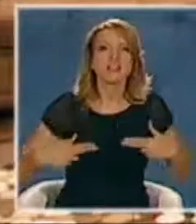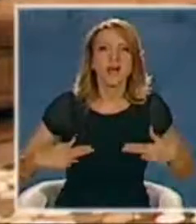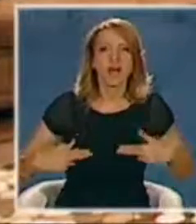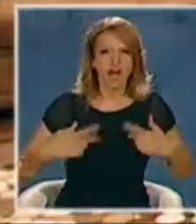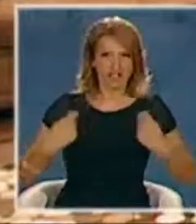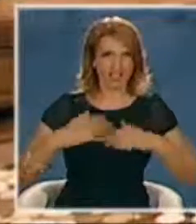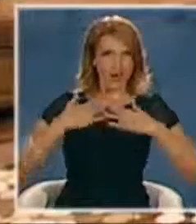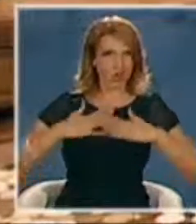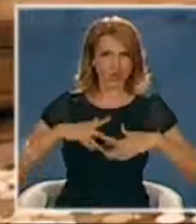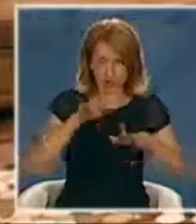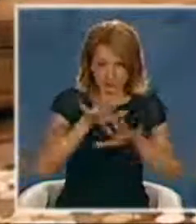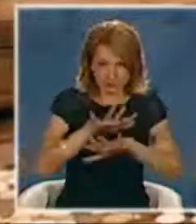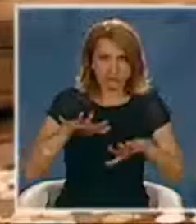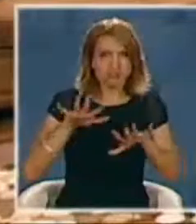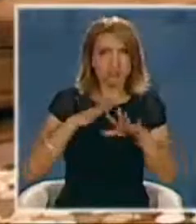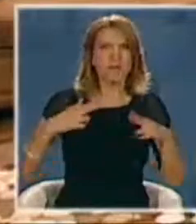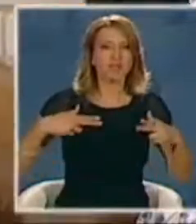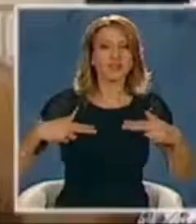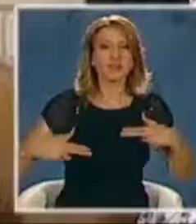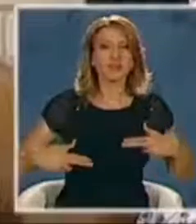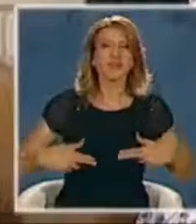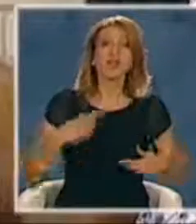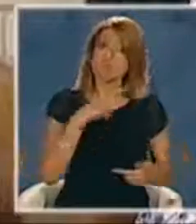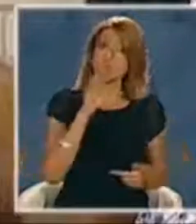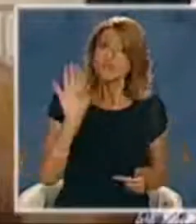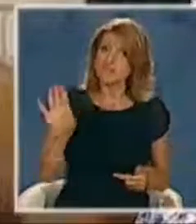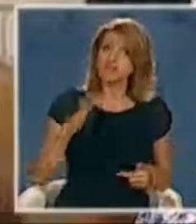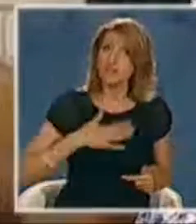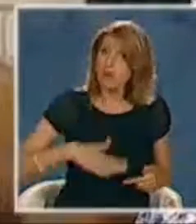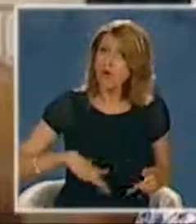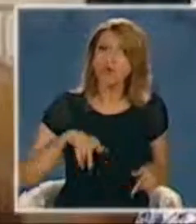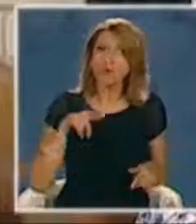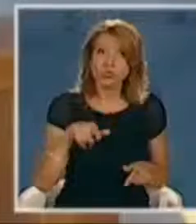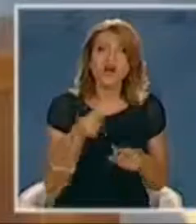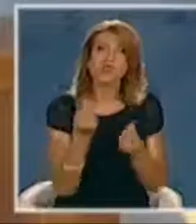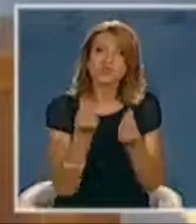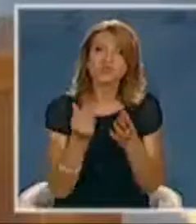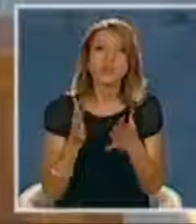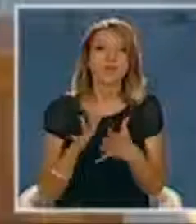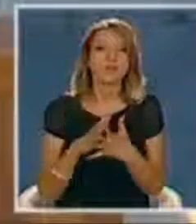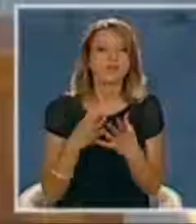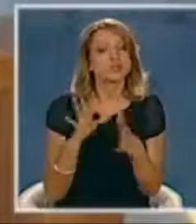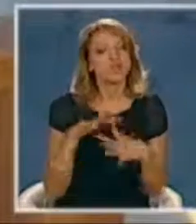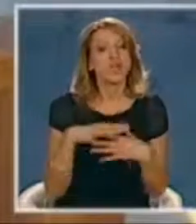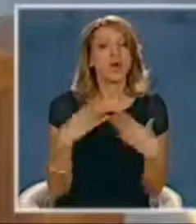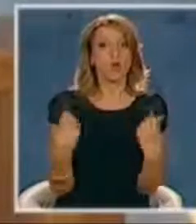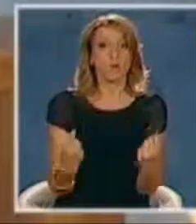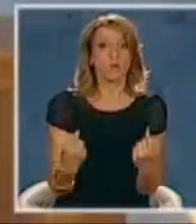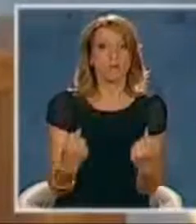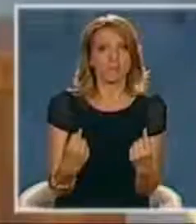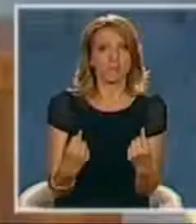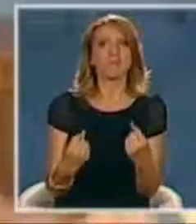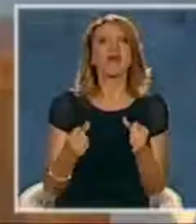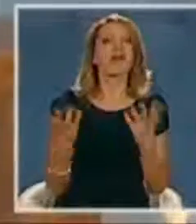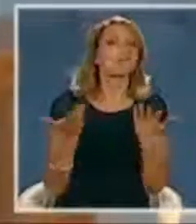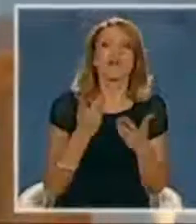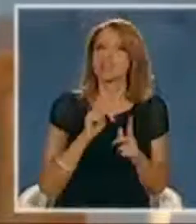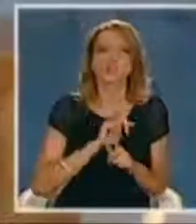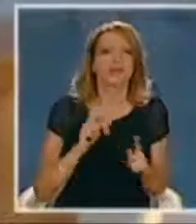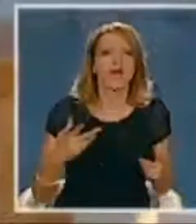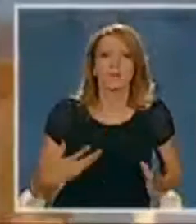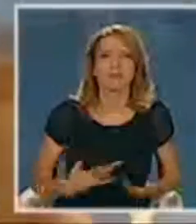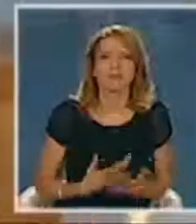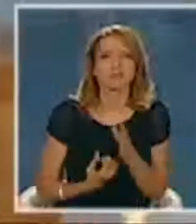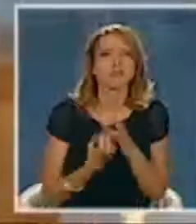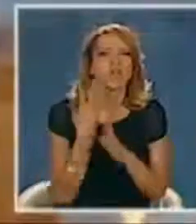се оплаши, аз казах, това е знака, че момчето се оправя. Вече момчето не е в списъка за трансплантация. Няма нужда.